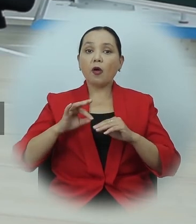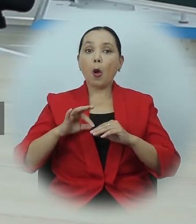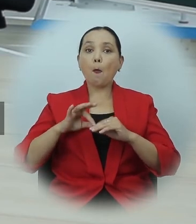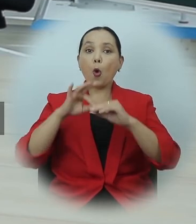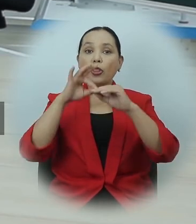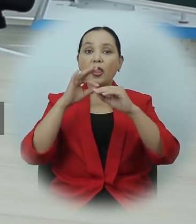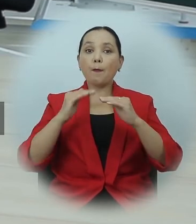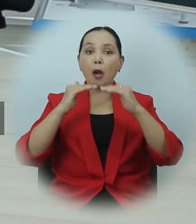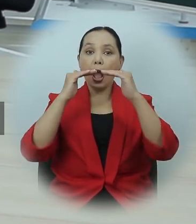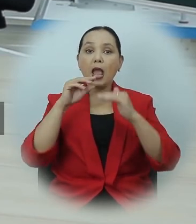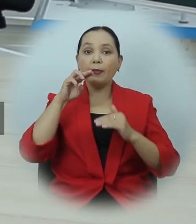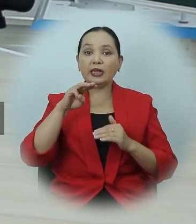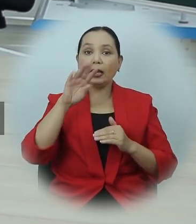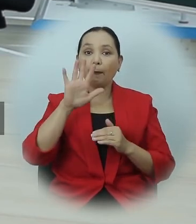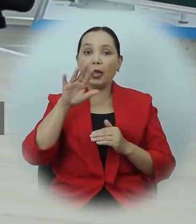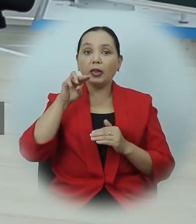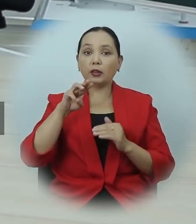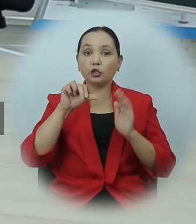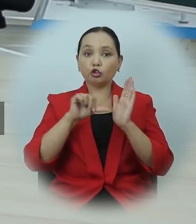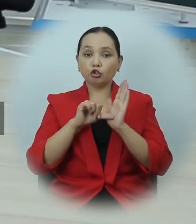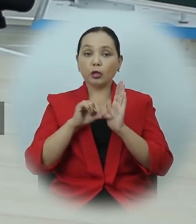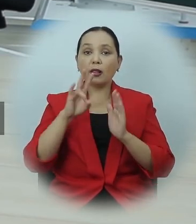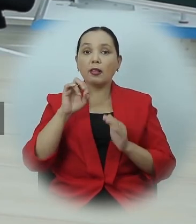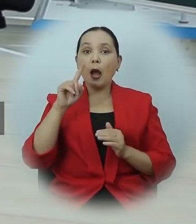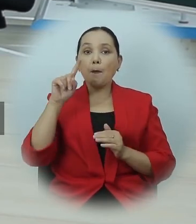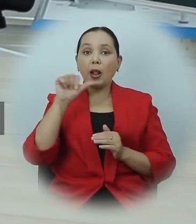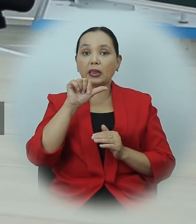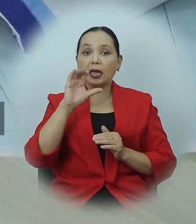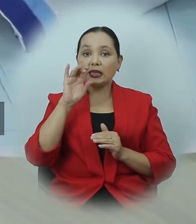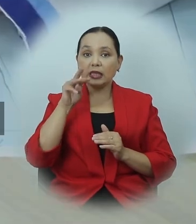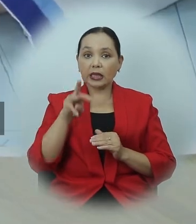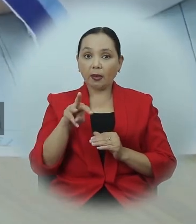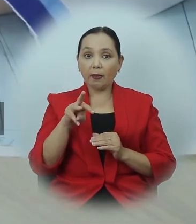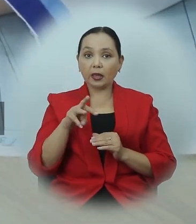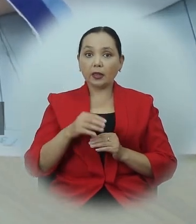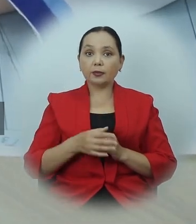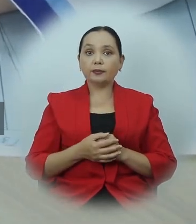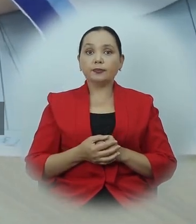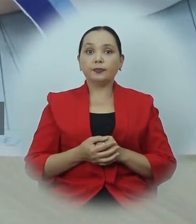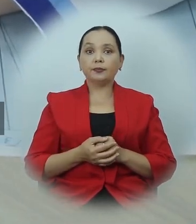точки Т5, Т6 на 1,5 сантиметра.